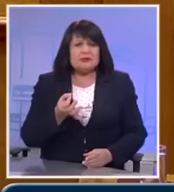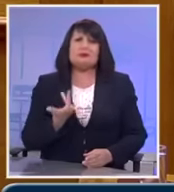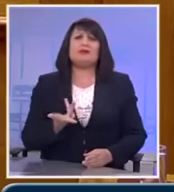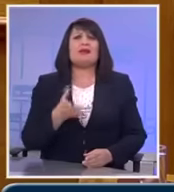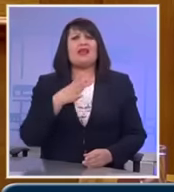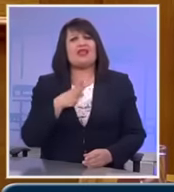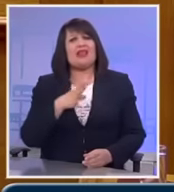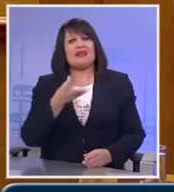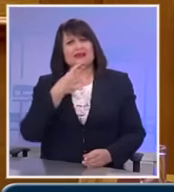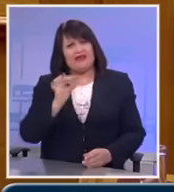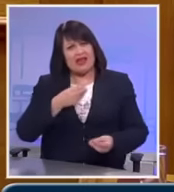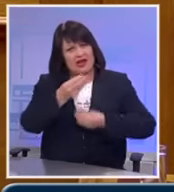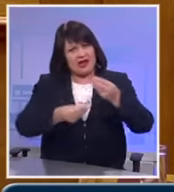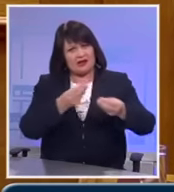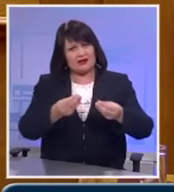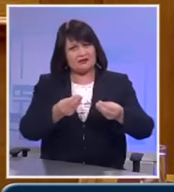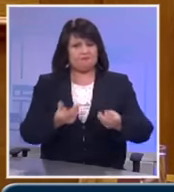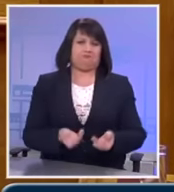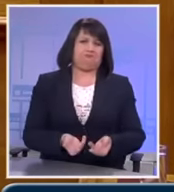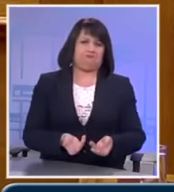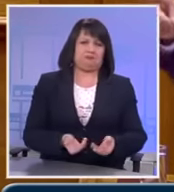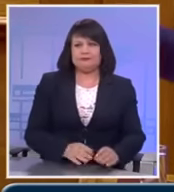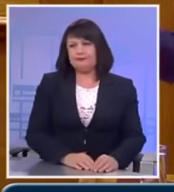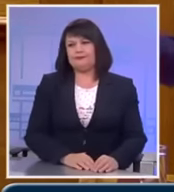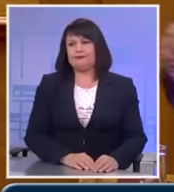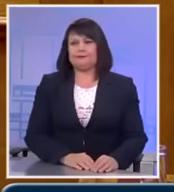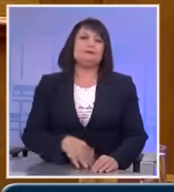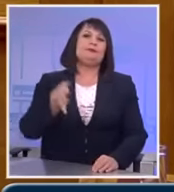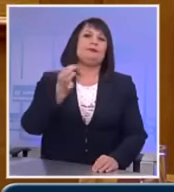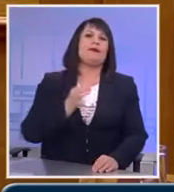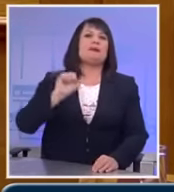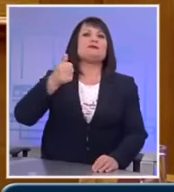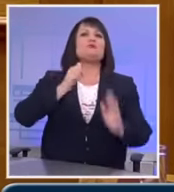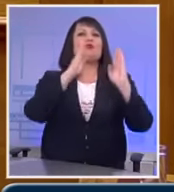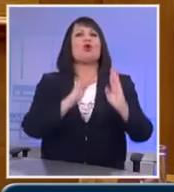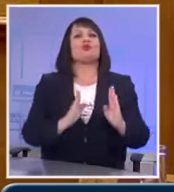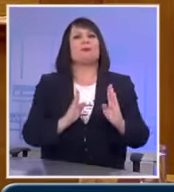θέλετε να δίνετε ευκαιρίες μας είπατε για τα πρότυπα